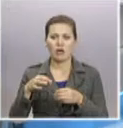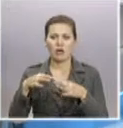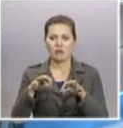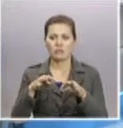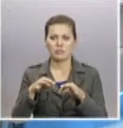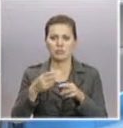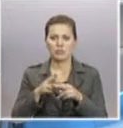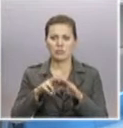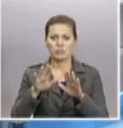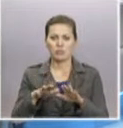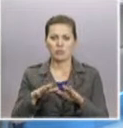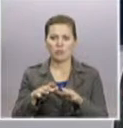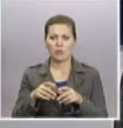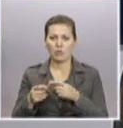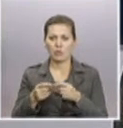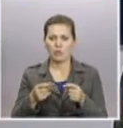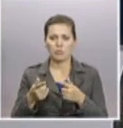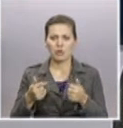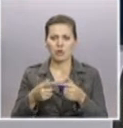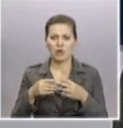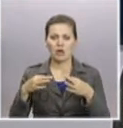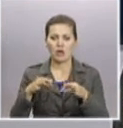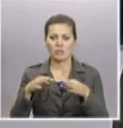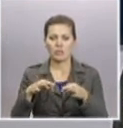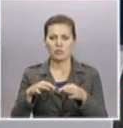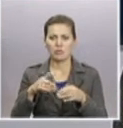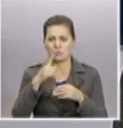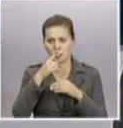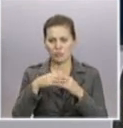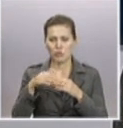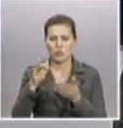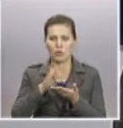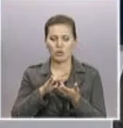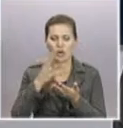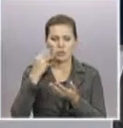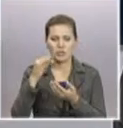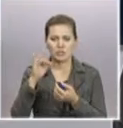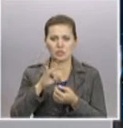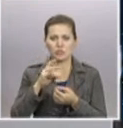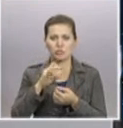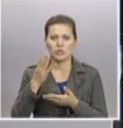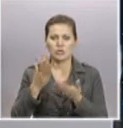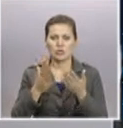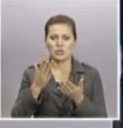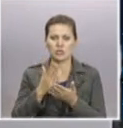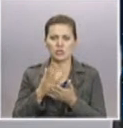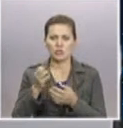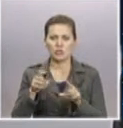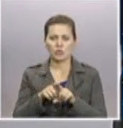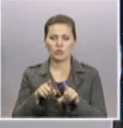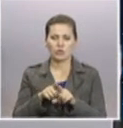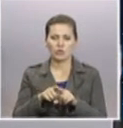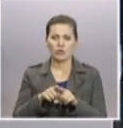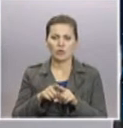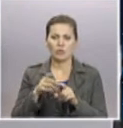это местный уполномоченный орган по автомобильным дорогам в пределах города Алматы. Но есть еще один такой